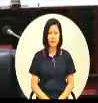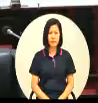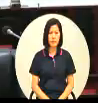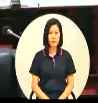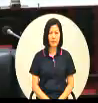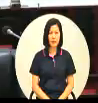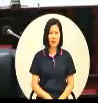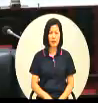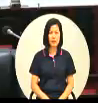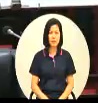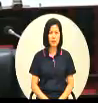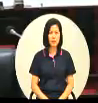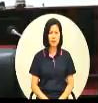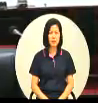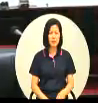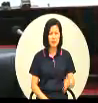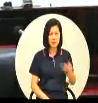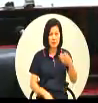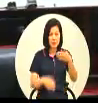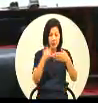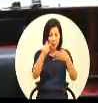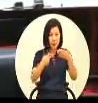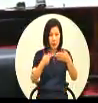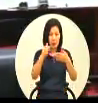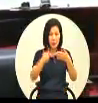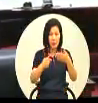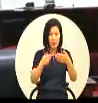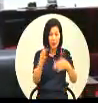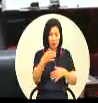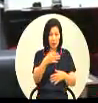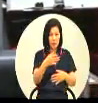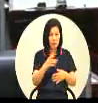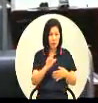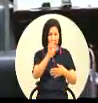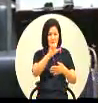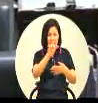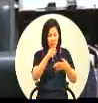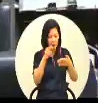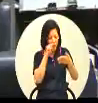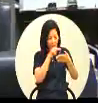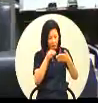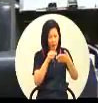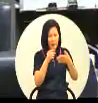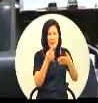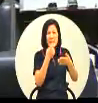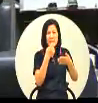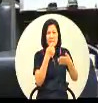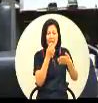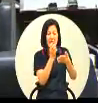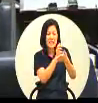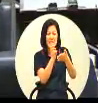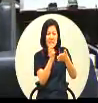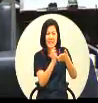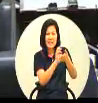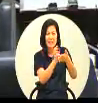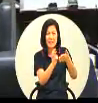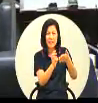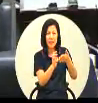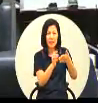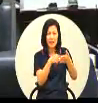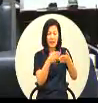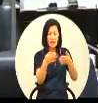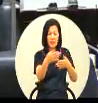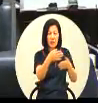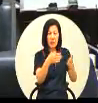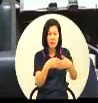这个鲑鱼一样，上面看到有很多白色不等的斑点，因为这个鱼